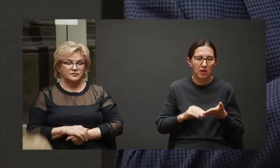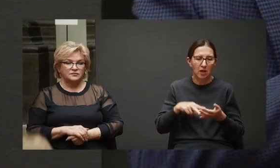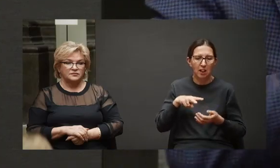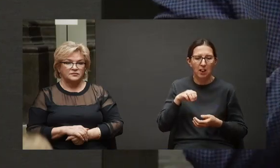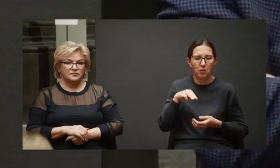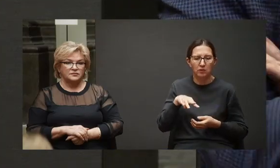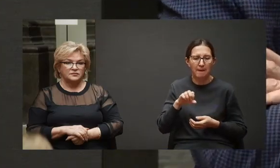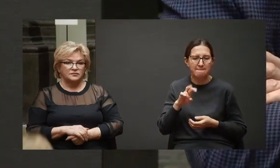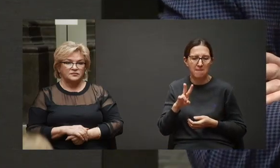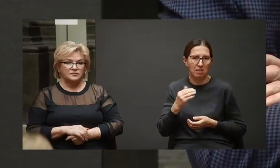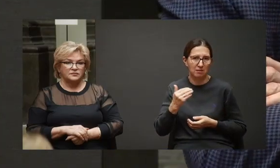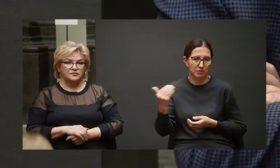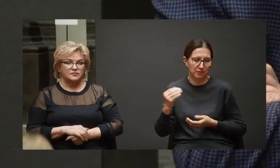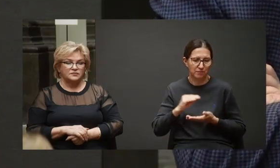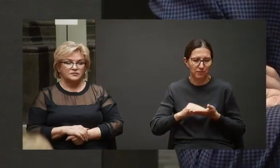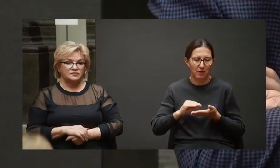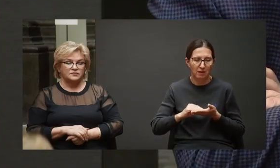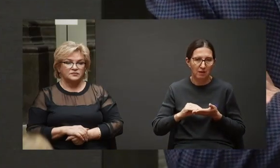Лотмана,